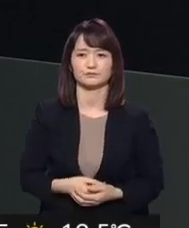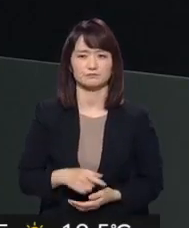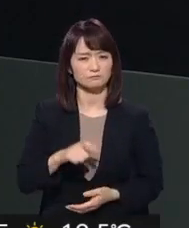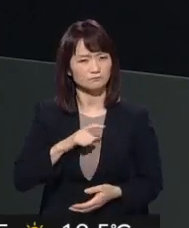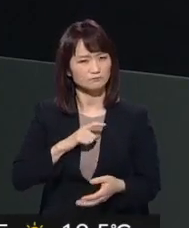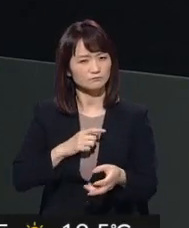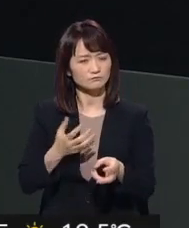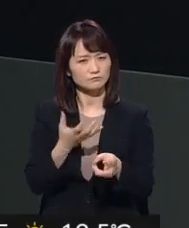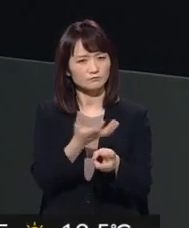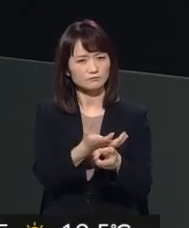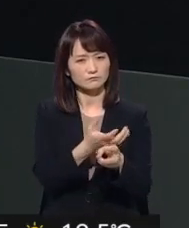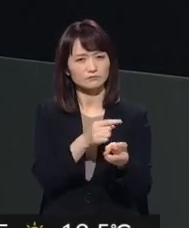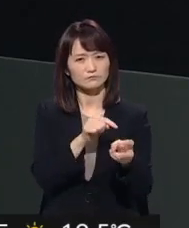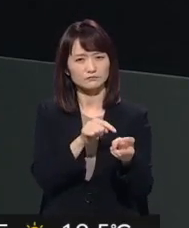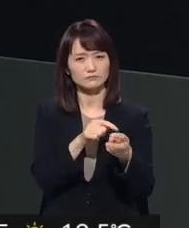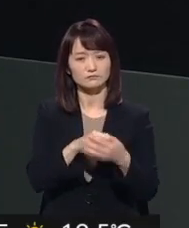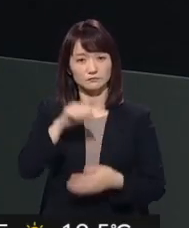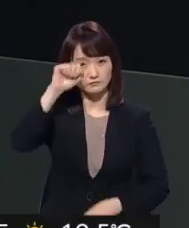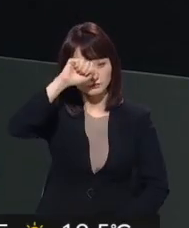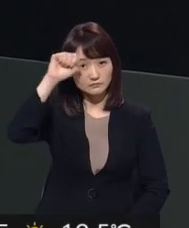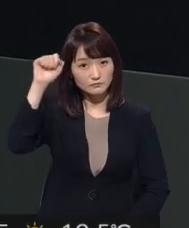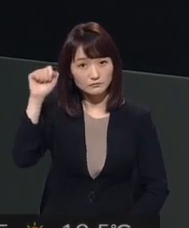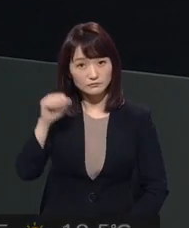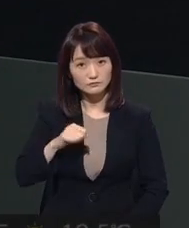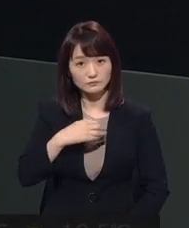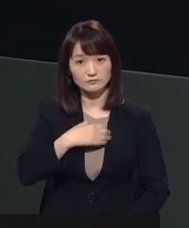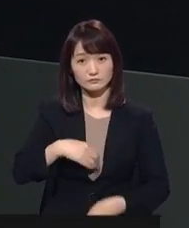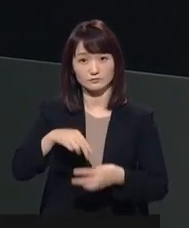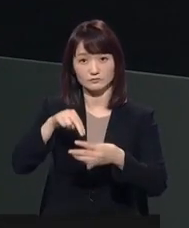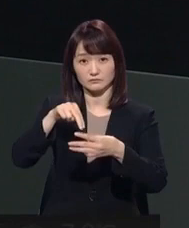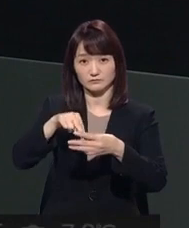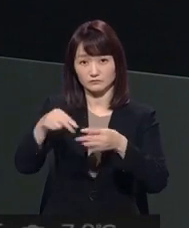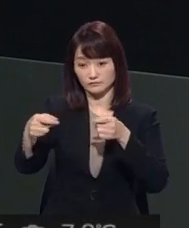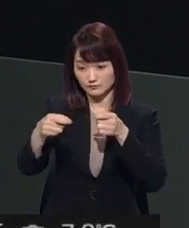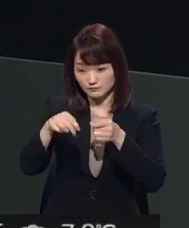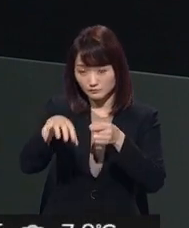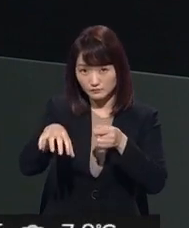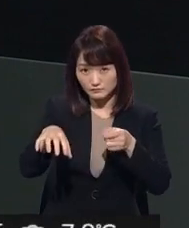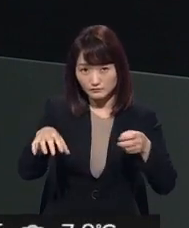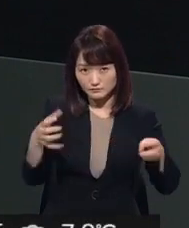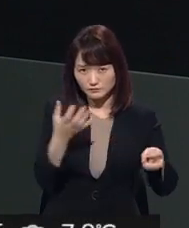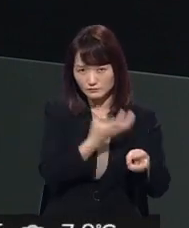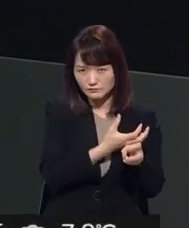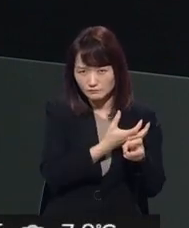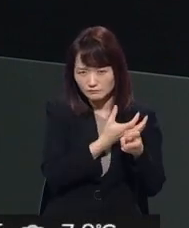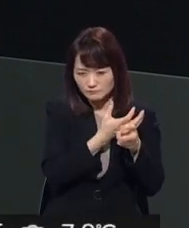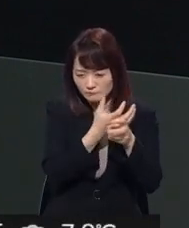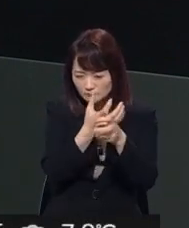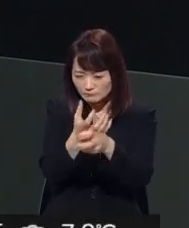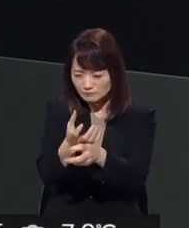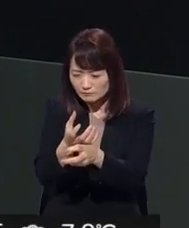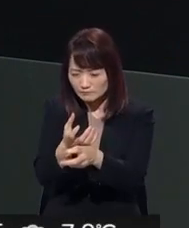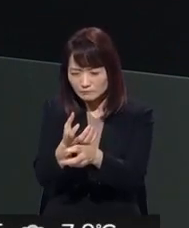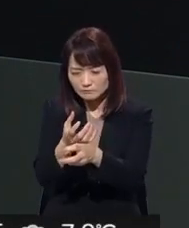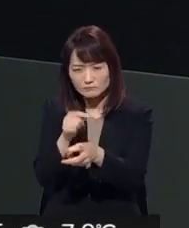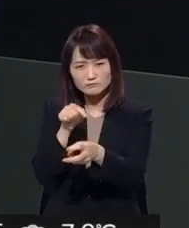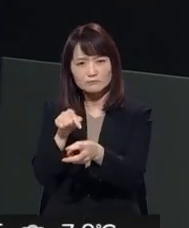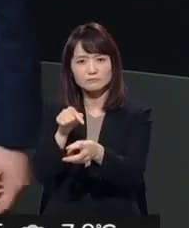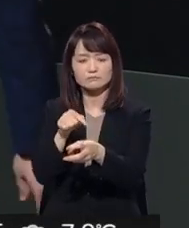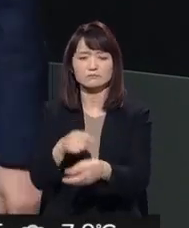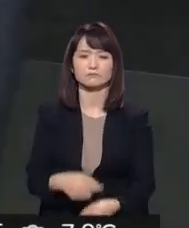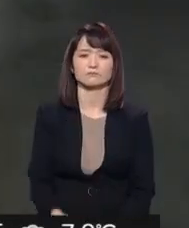수상한 트럭입니다 자 새벽 주민센터 앞에 나타난 아주 음침하고 수상한 트럭 영상